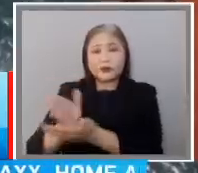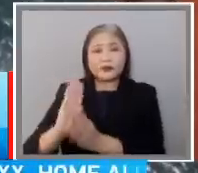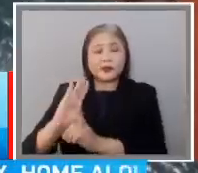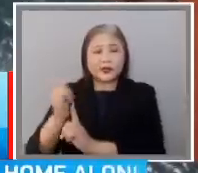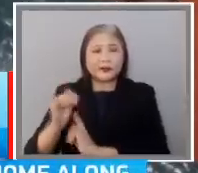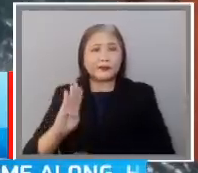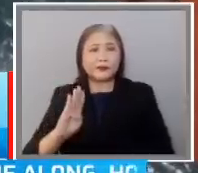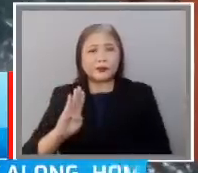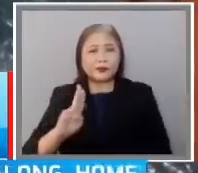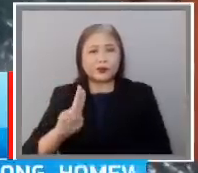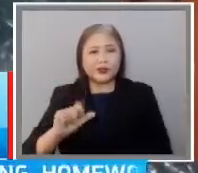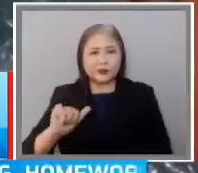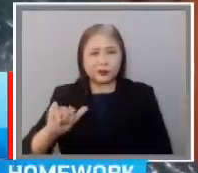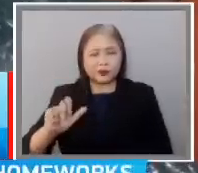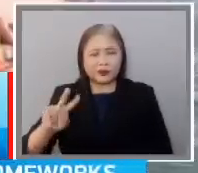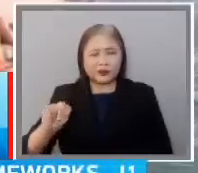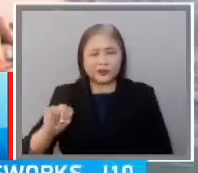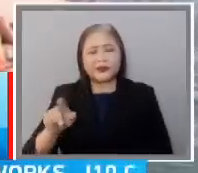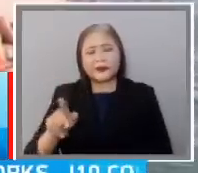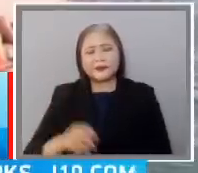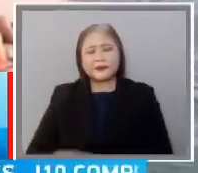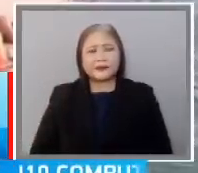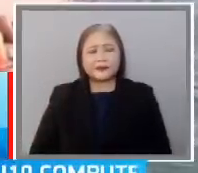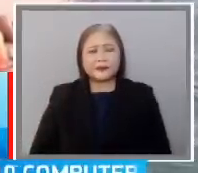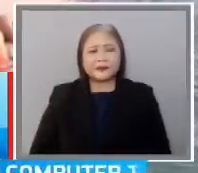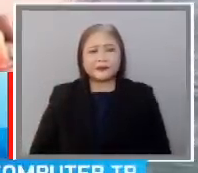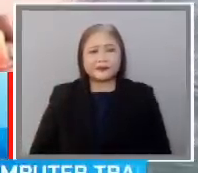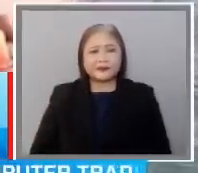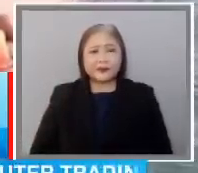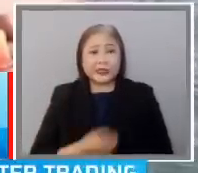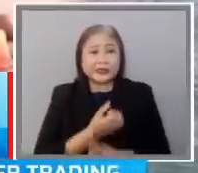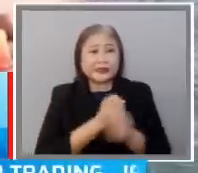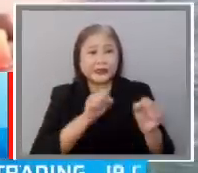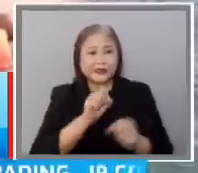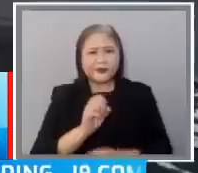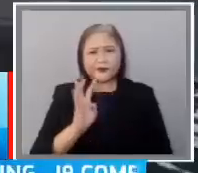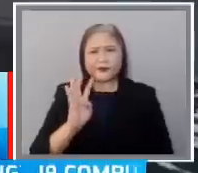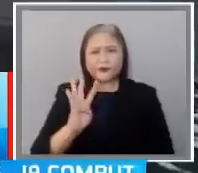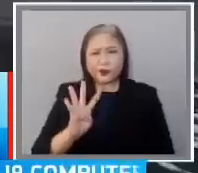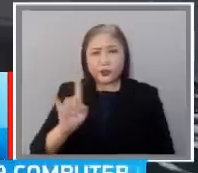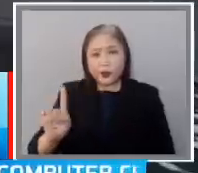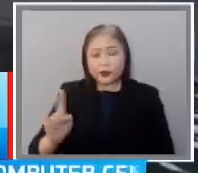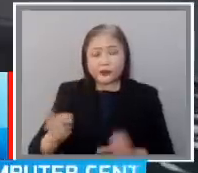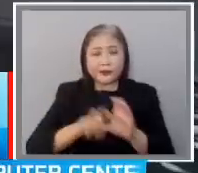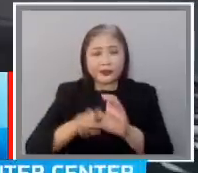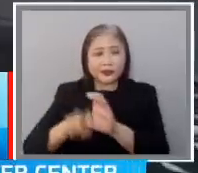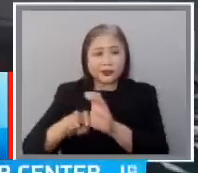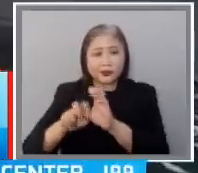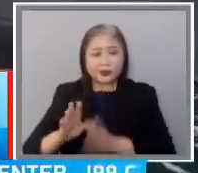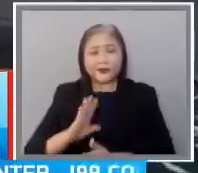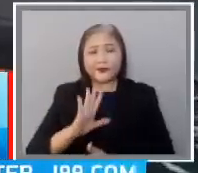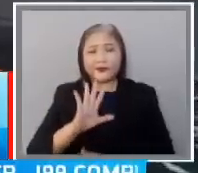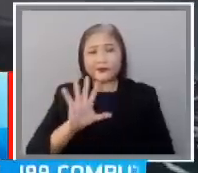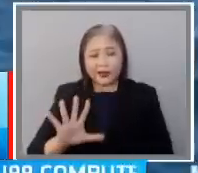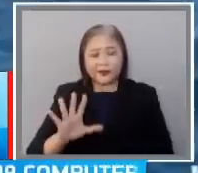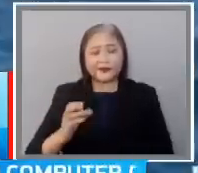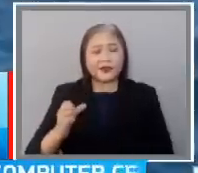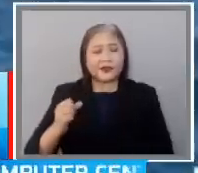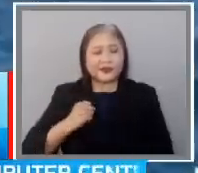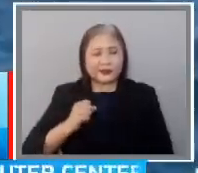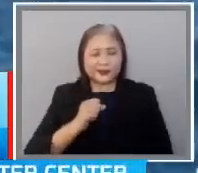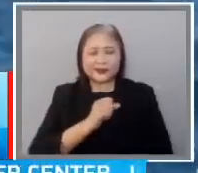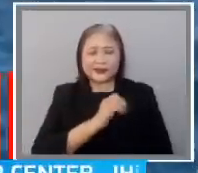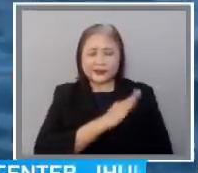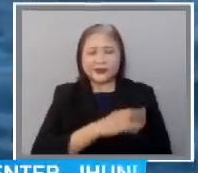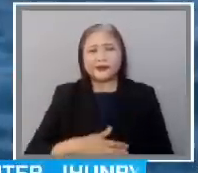sa bayan ng Bataraza. Nasagip ang 41 pasahero at 5 crew nito. Binigyan din sila ng